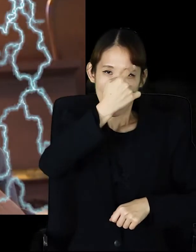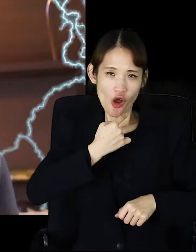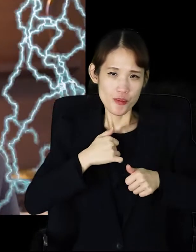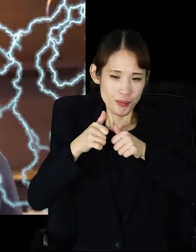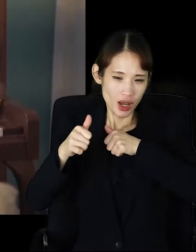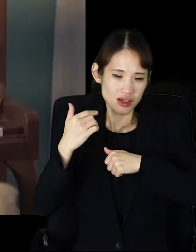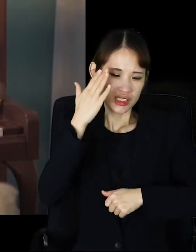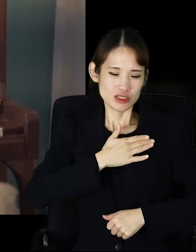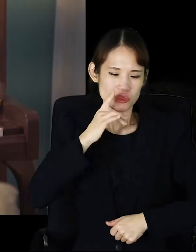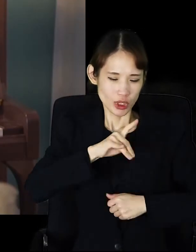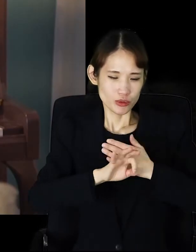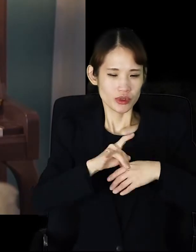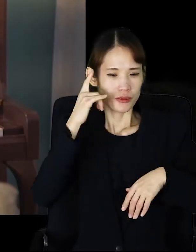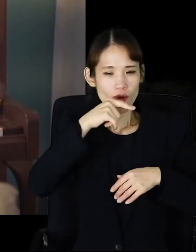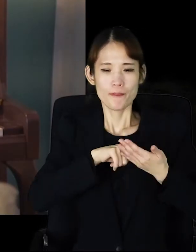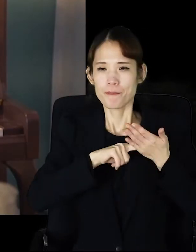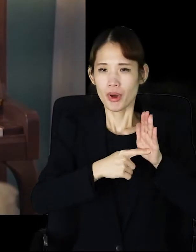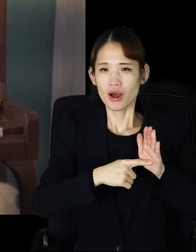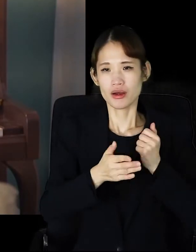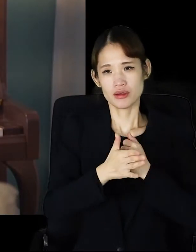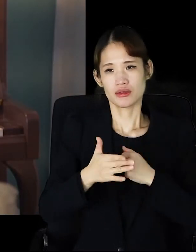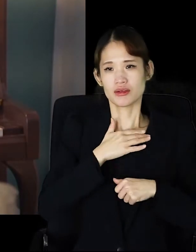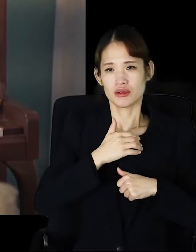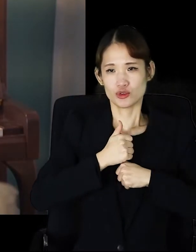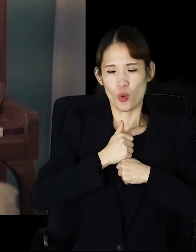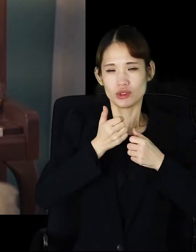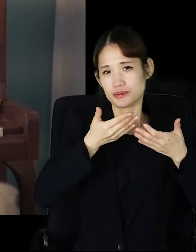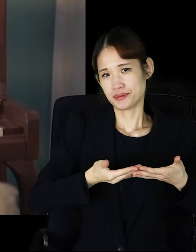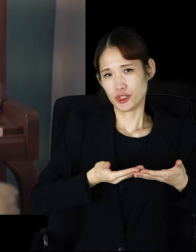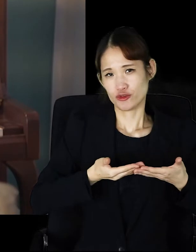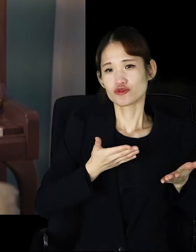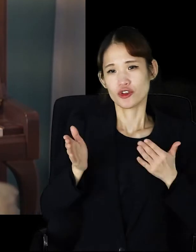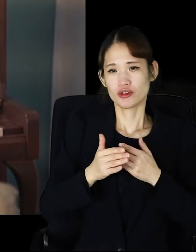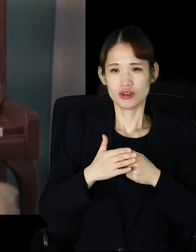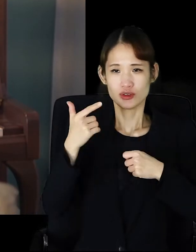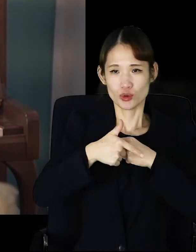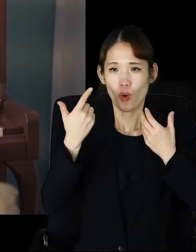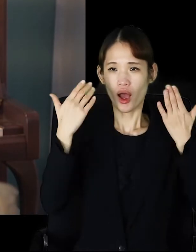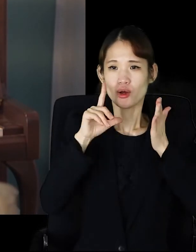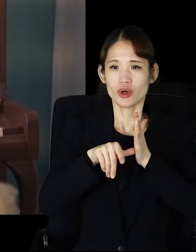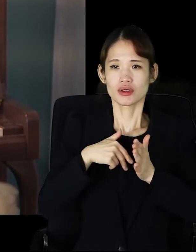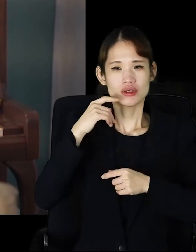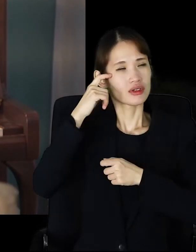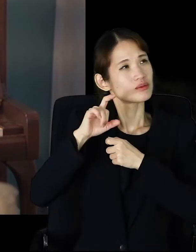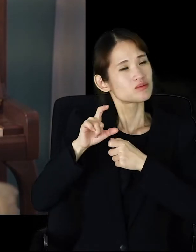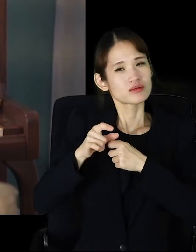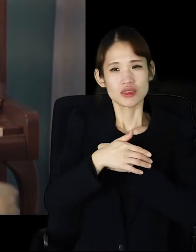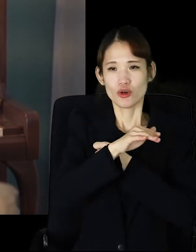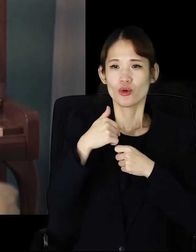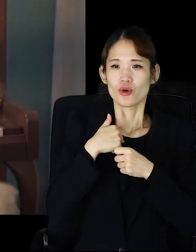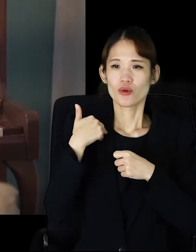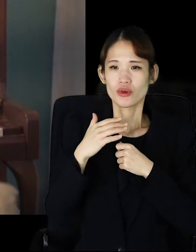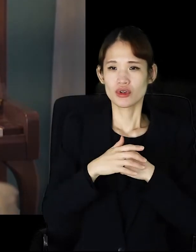기분 나쁘면은. 오. 그래서 좀 다들 조심해 주시는 편이었는데 초등학교 때는 지금 생각하면 그분도 모르셨던 것